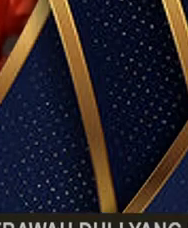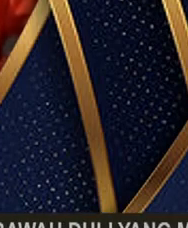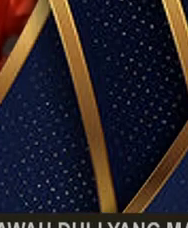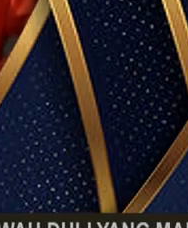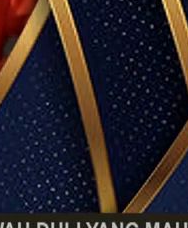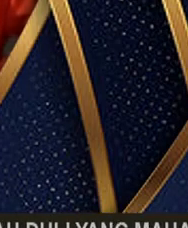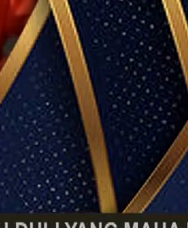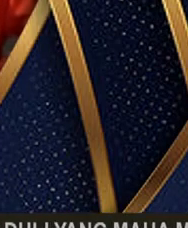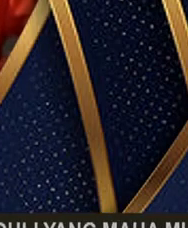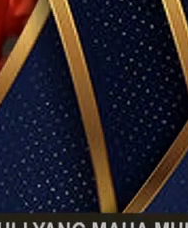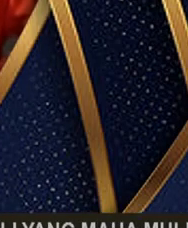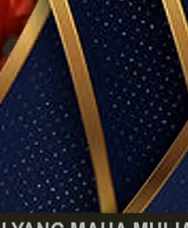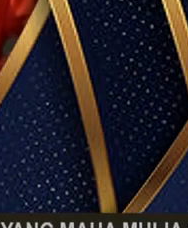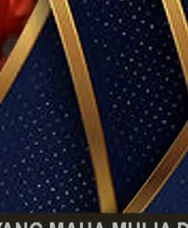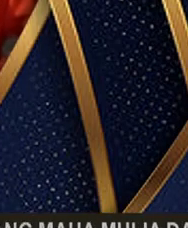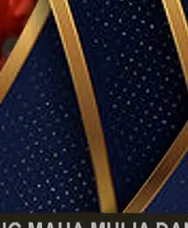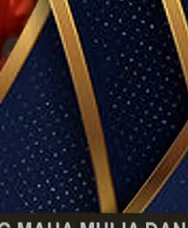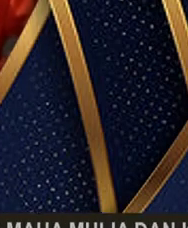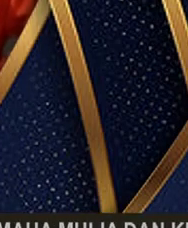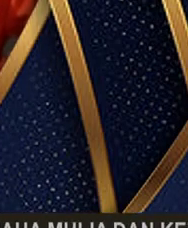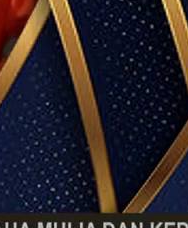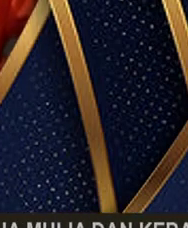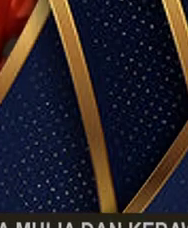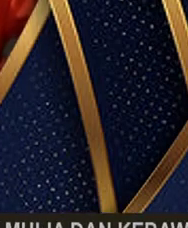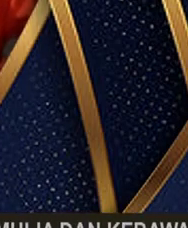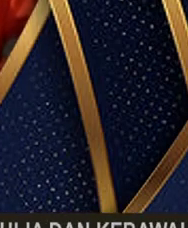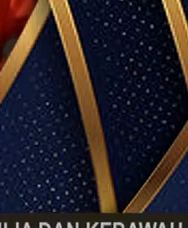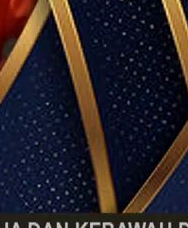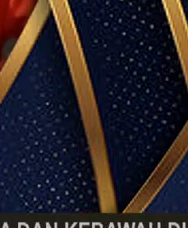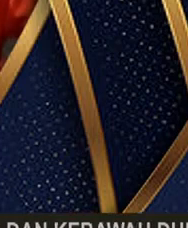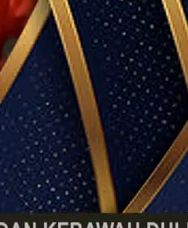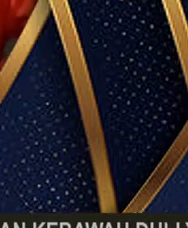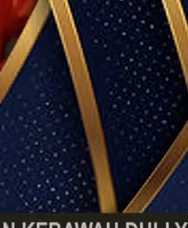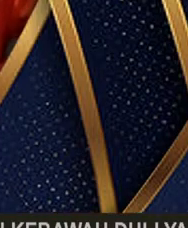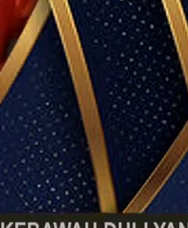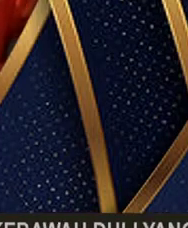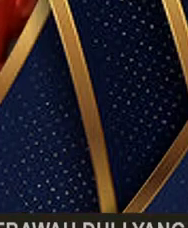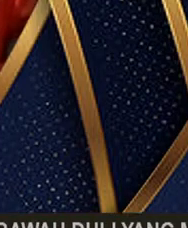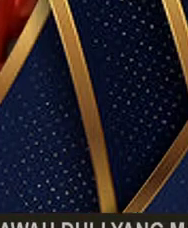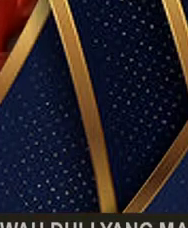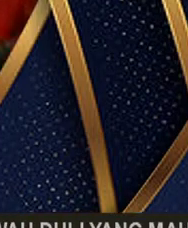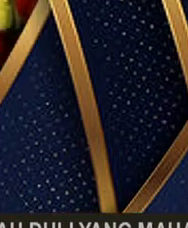yang ke-75 tahun daulat kebawah duli Tuhan Fate